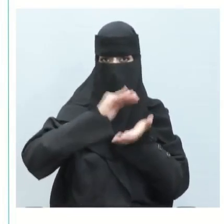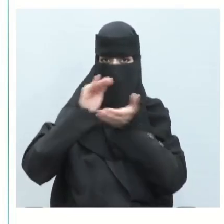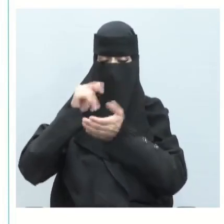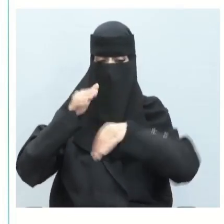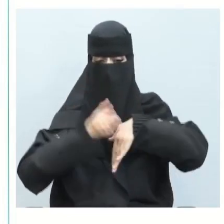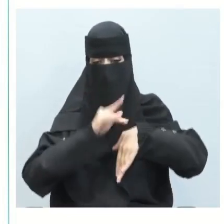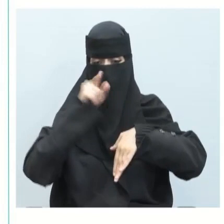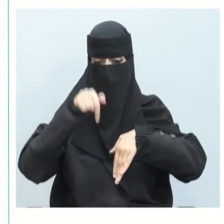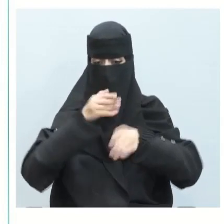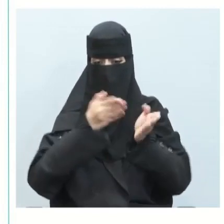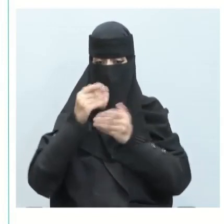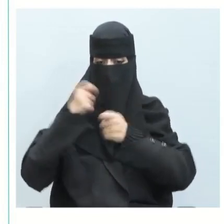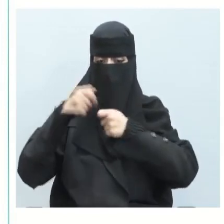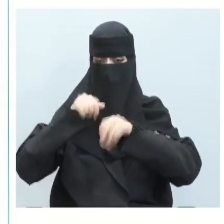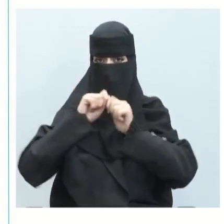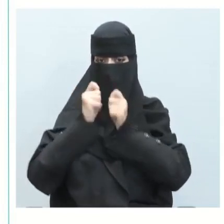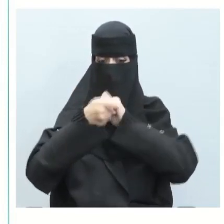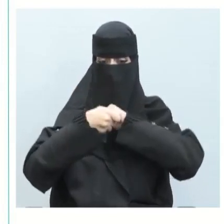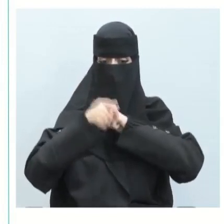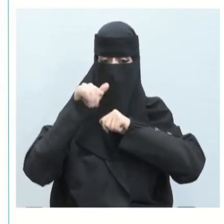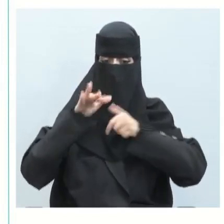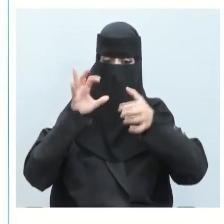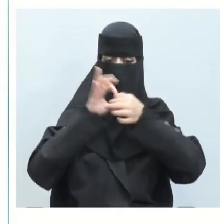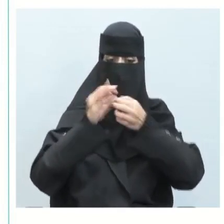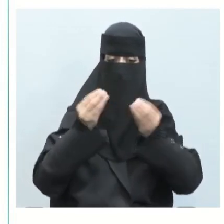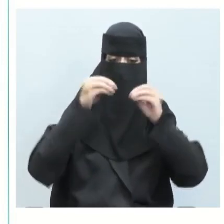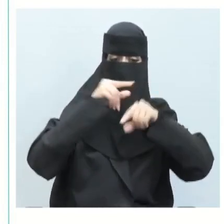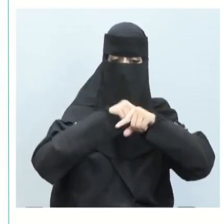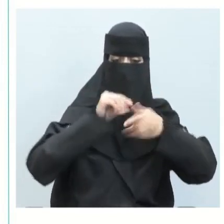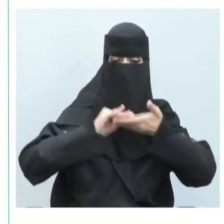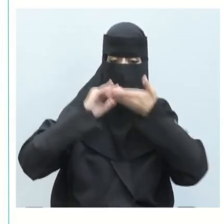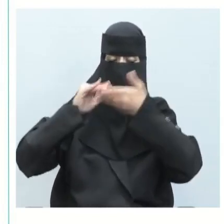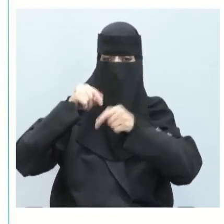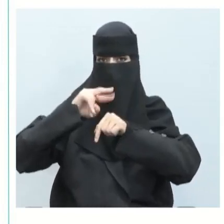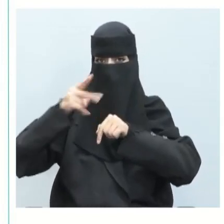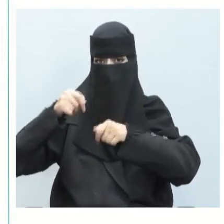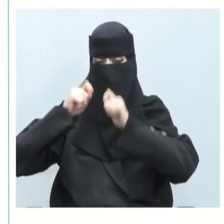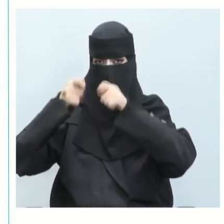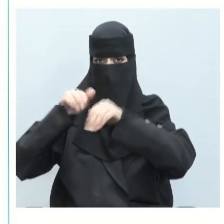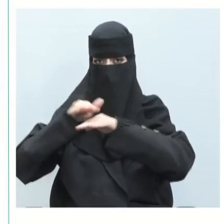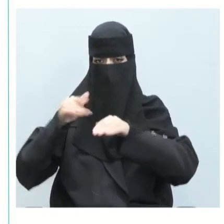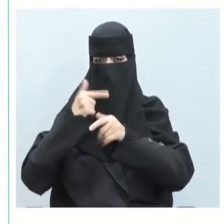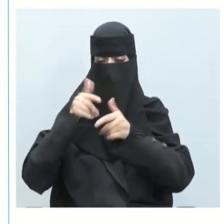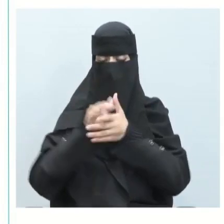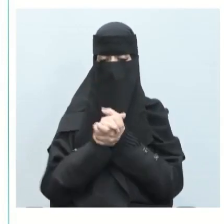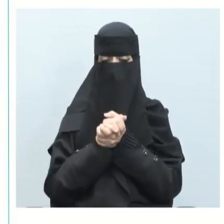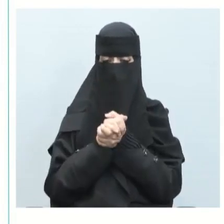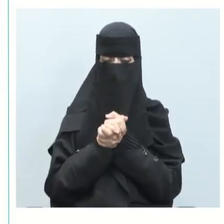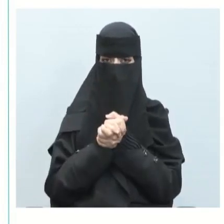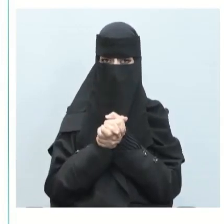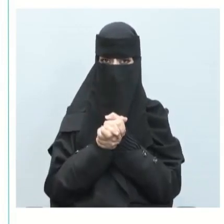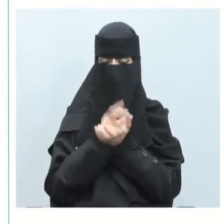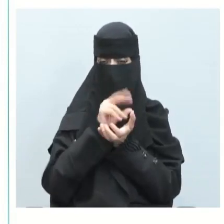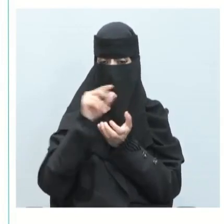منتجات او الخدمات المباعه التكاليف المتغيره ذات الصله بالاضافه الى المساهمه في التكاليف الثابته ن لدينا تكاليف ثابته